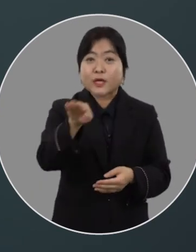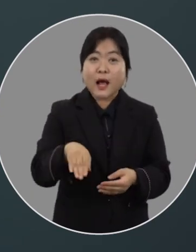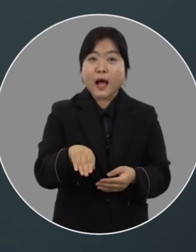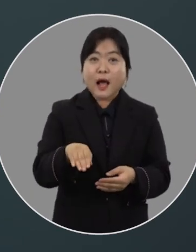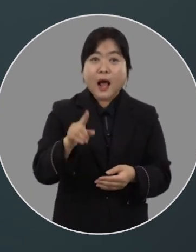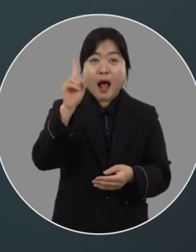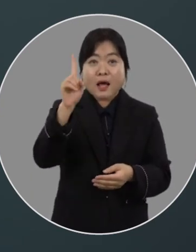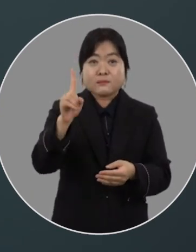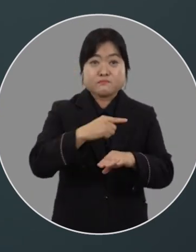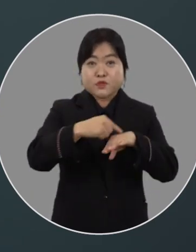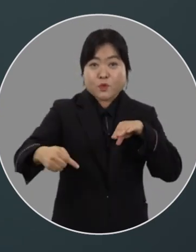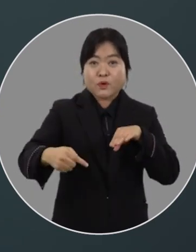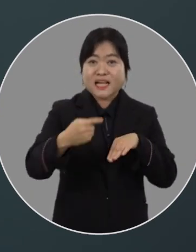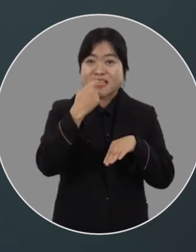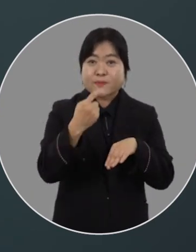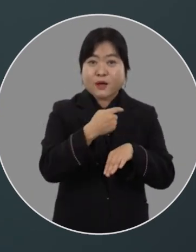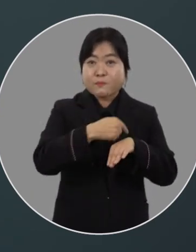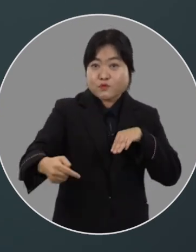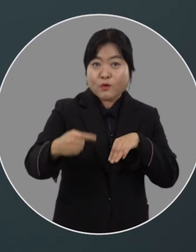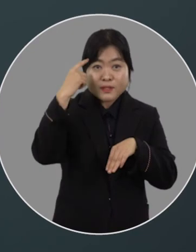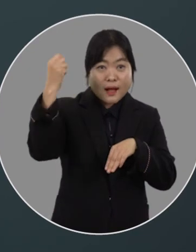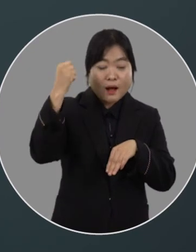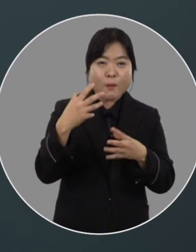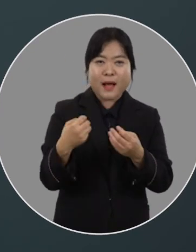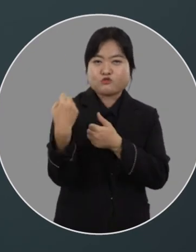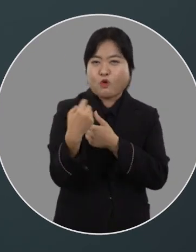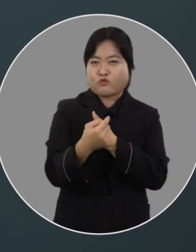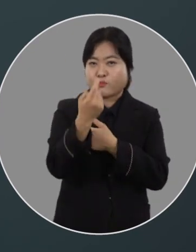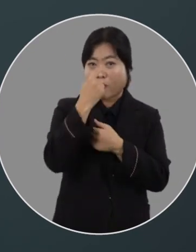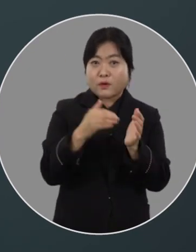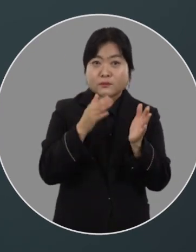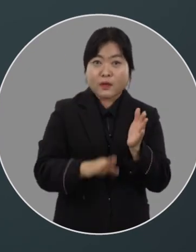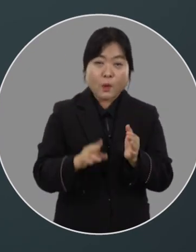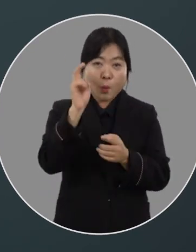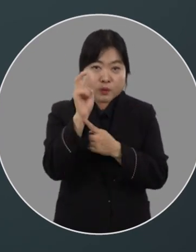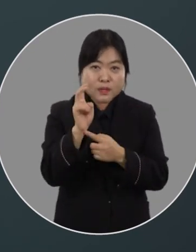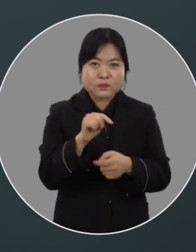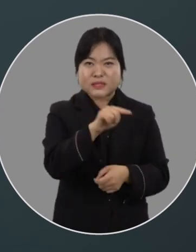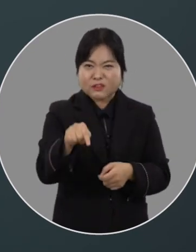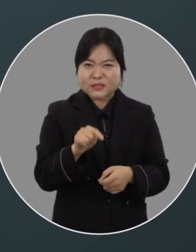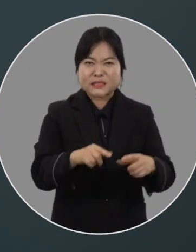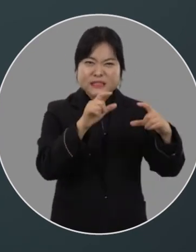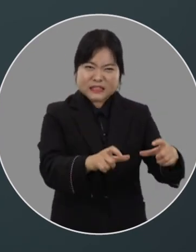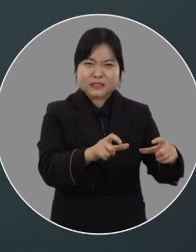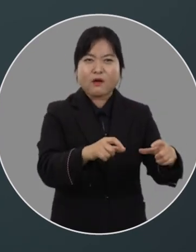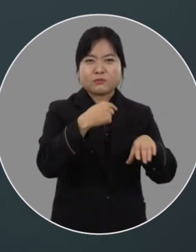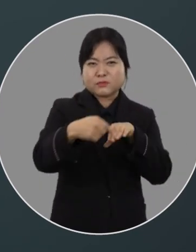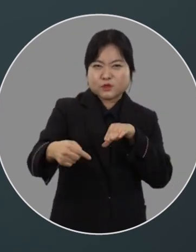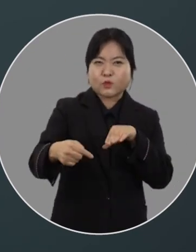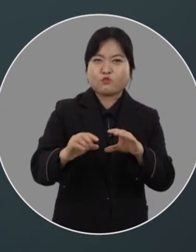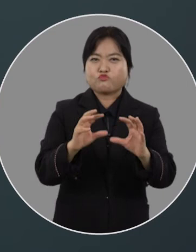우리들이 한민족이라고 생각하고 백이민족이라고 생각하면서 많은 교육을 받아왔는데 혹시라도 이것이